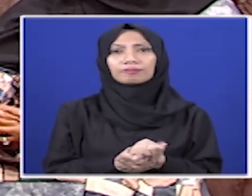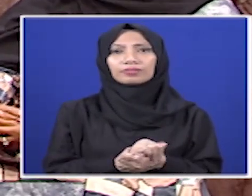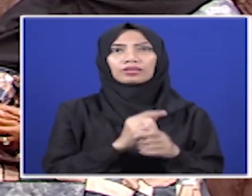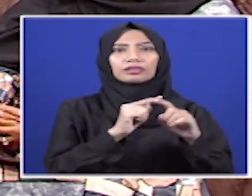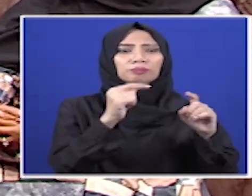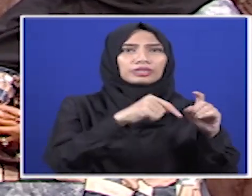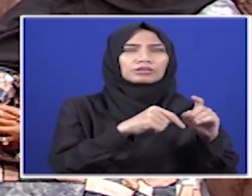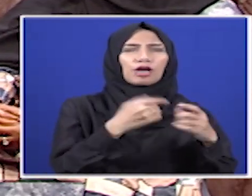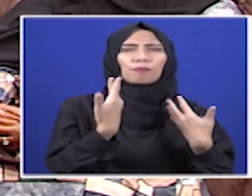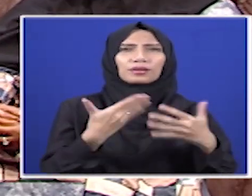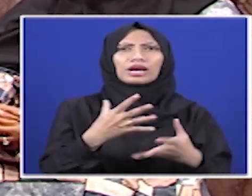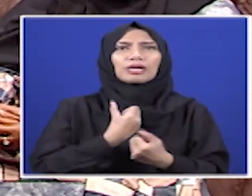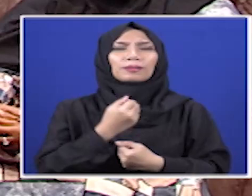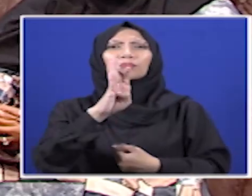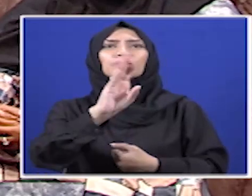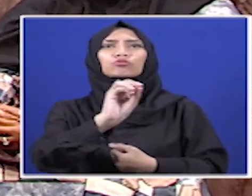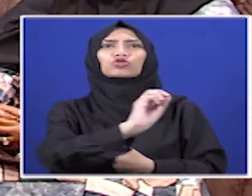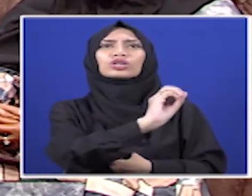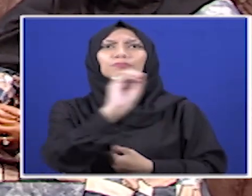cuma Rp40.000 Mas